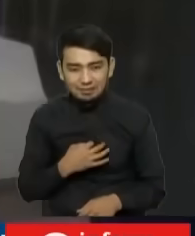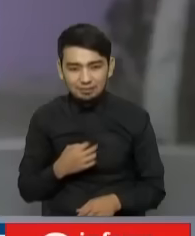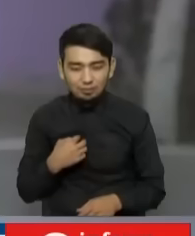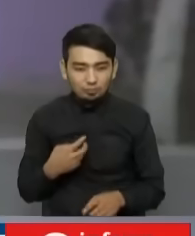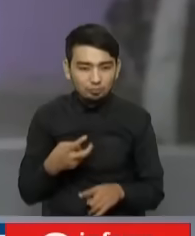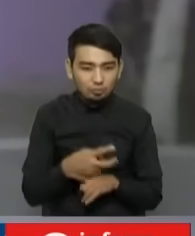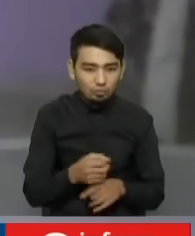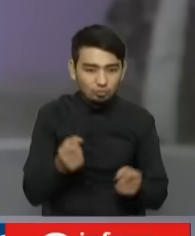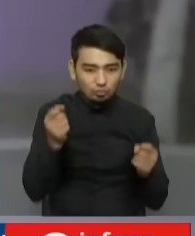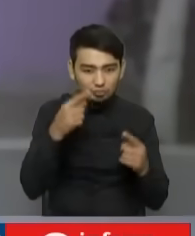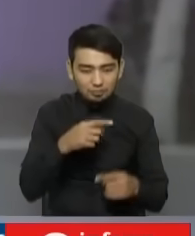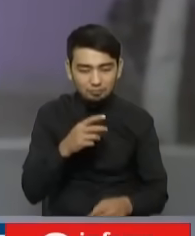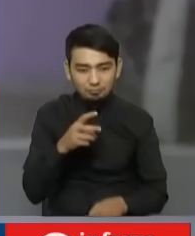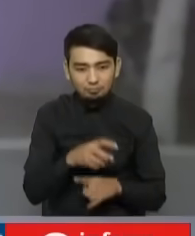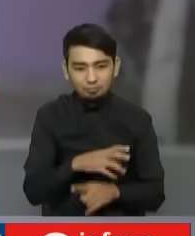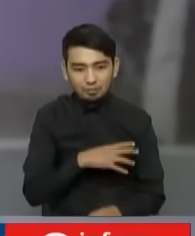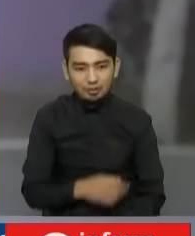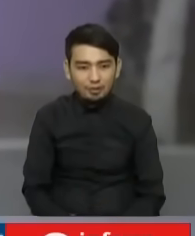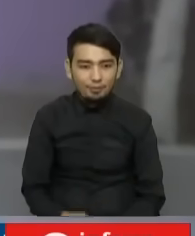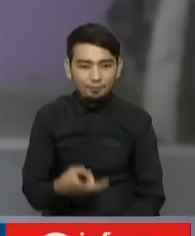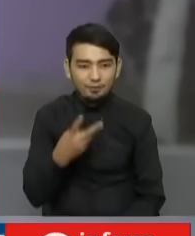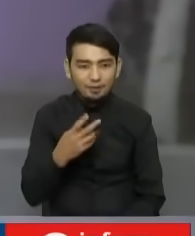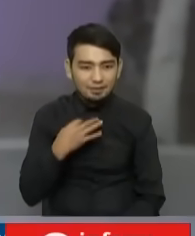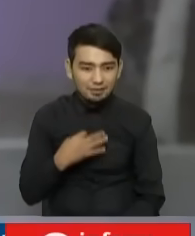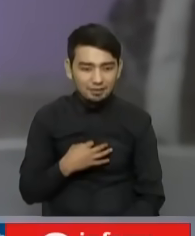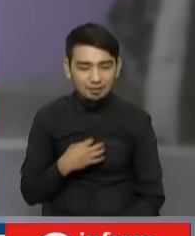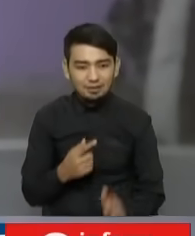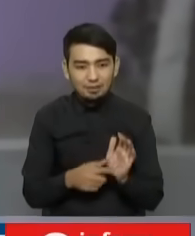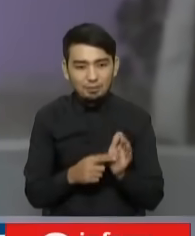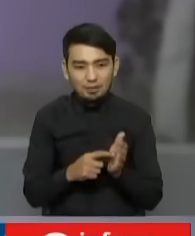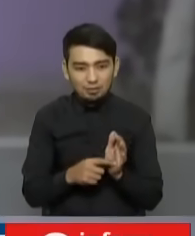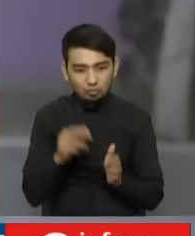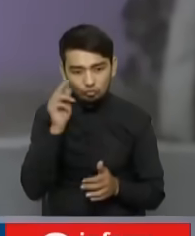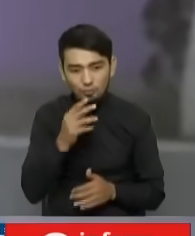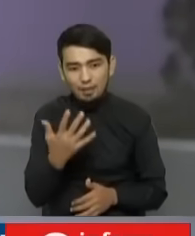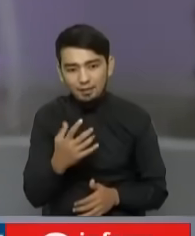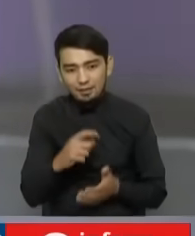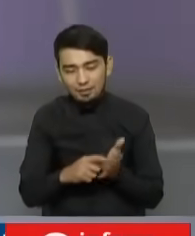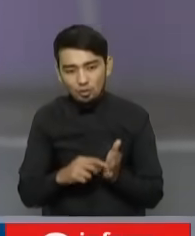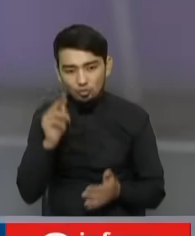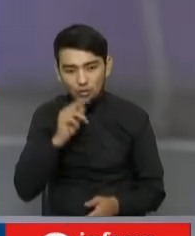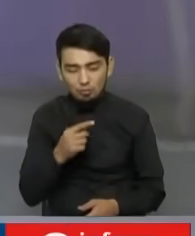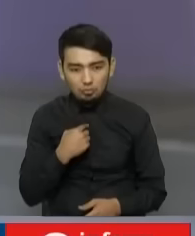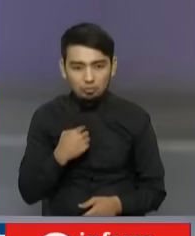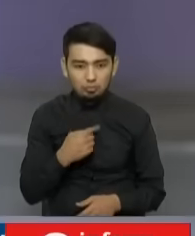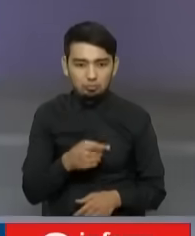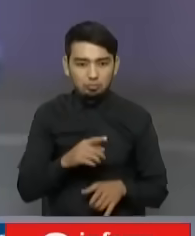екен. Екі балам түскі ауысында оқитын еді, 7-ші сынып, 5-ші сынып. Жауыз аяқ астына